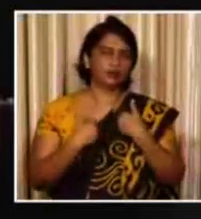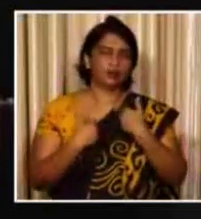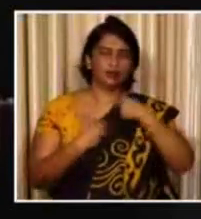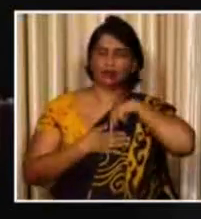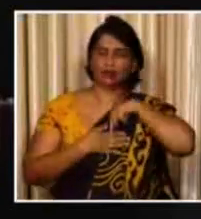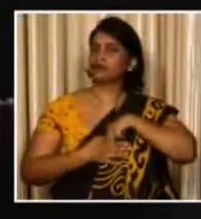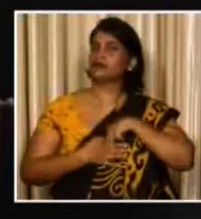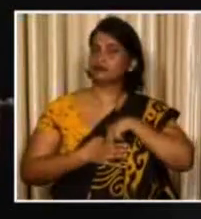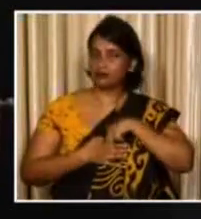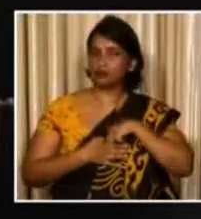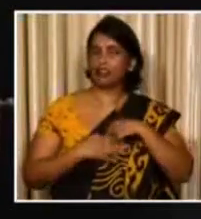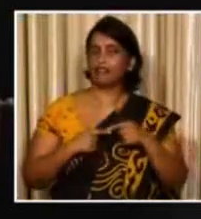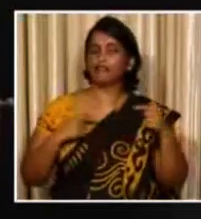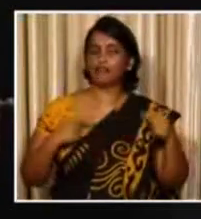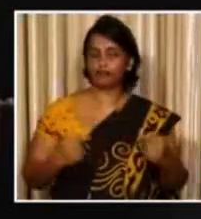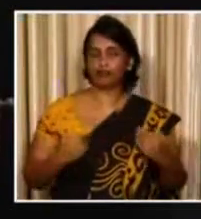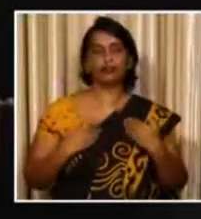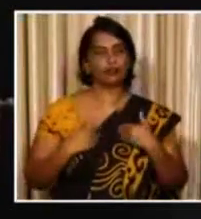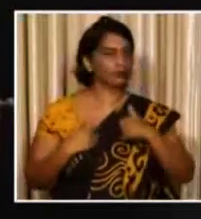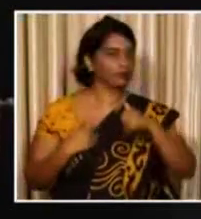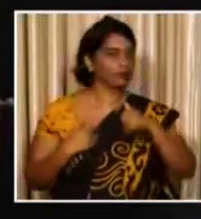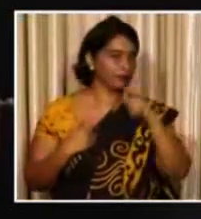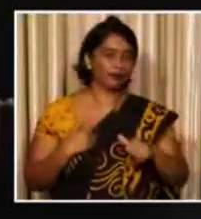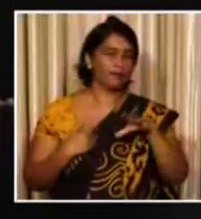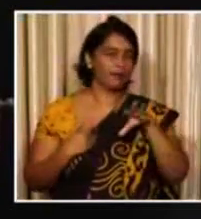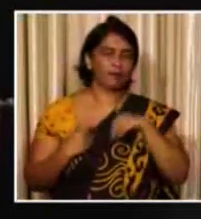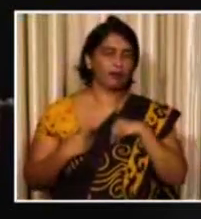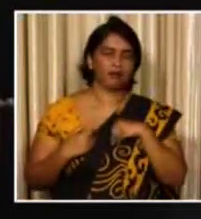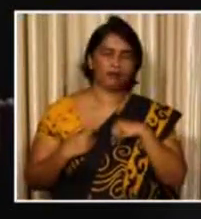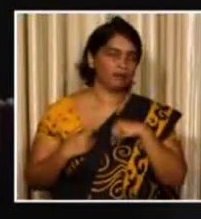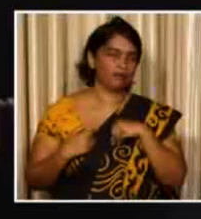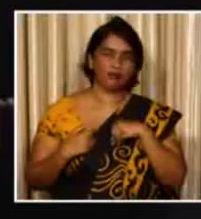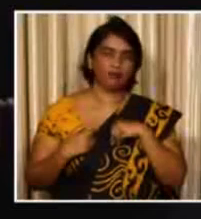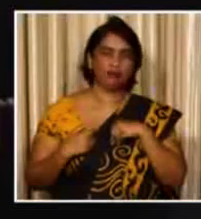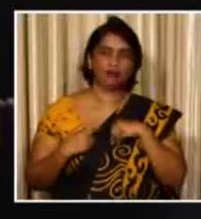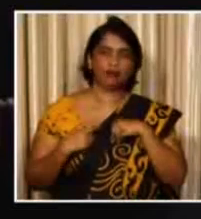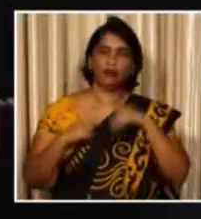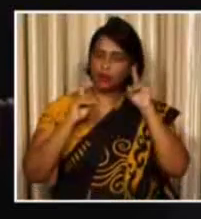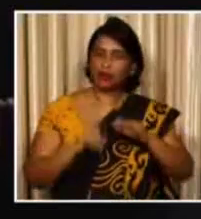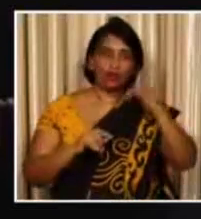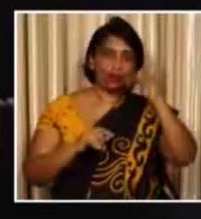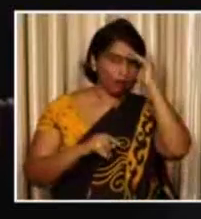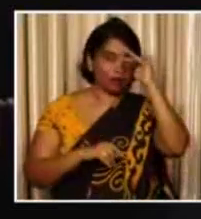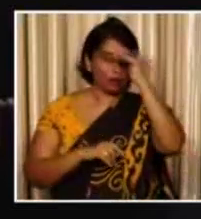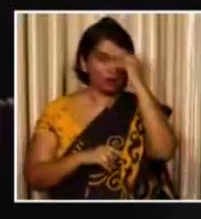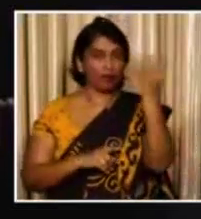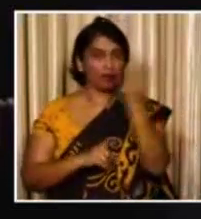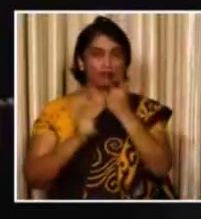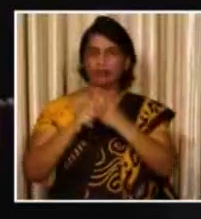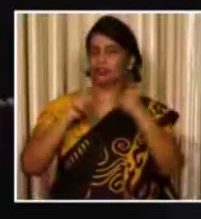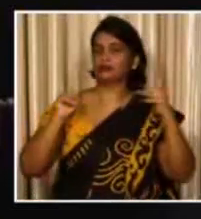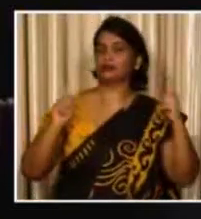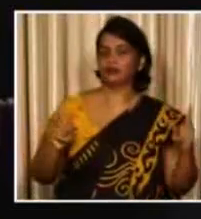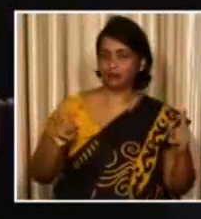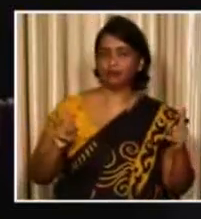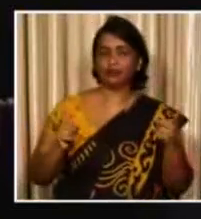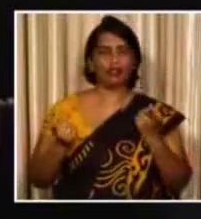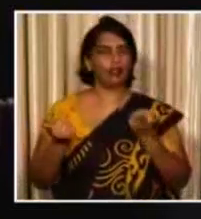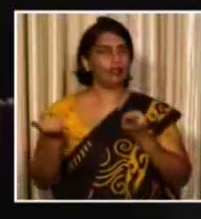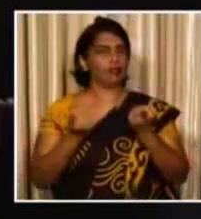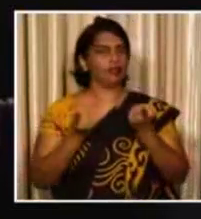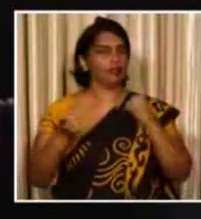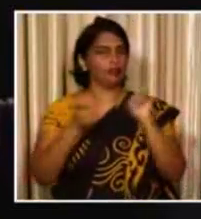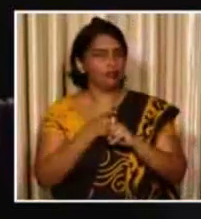ഹൃദ സാക്ഷിയുടെ വിരുദ്ധവ കൊഹെത്മ എക്കങ്ക വെന്ന ബഹെ. എസേ നായകീൻ ദെദെനാ ദെഫസകട വി തരക കിരീമട